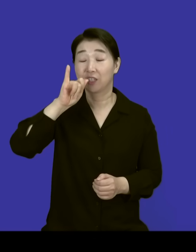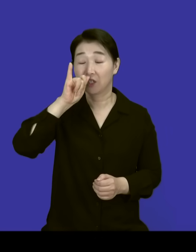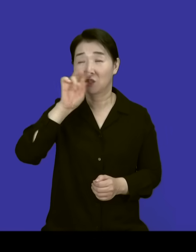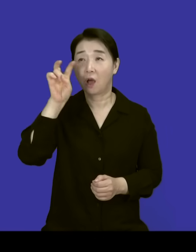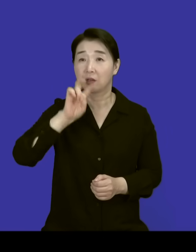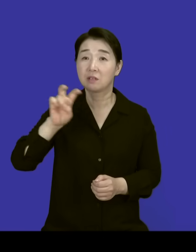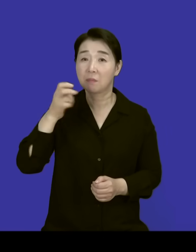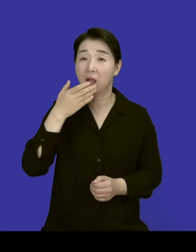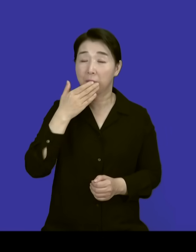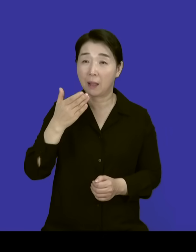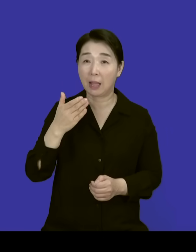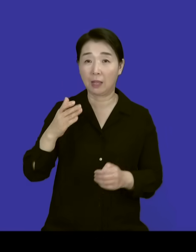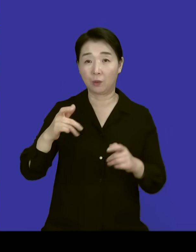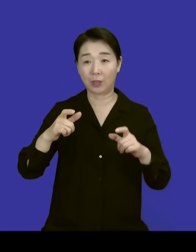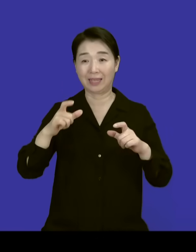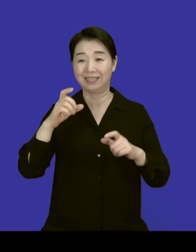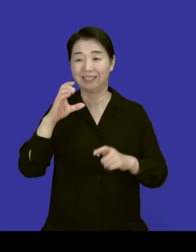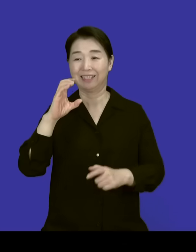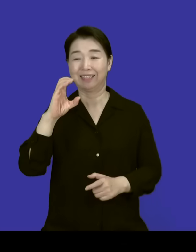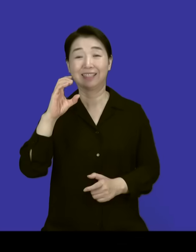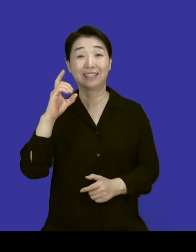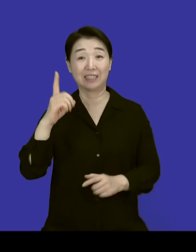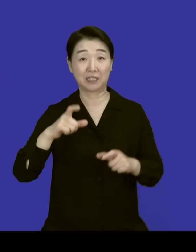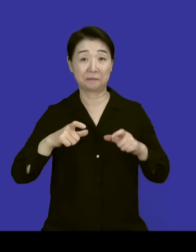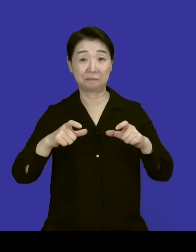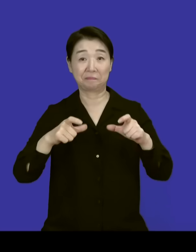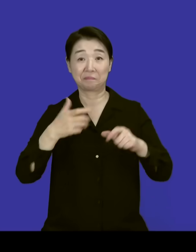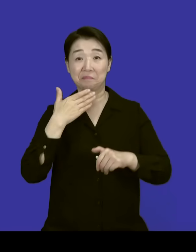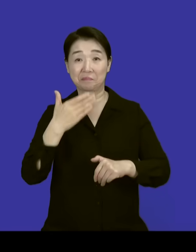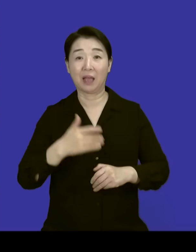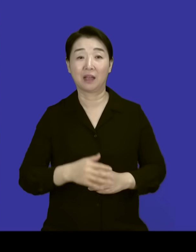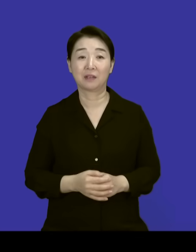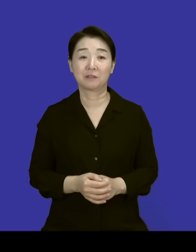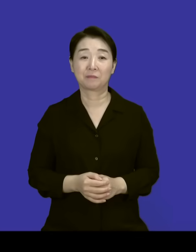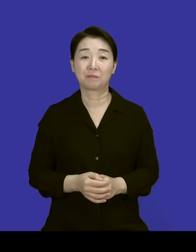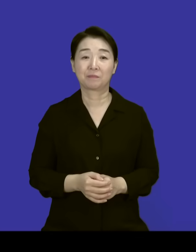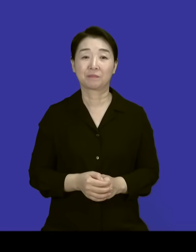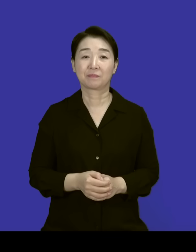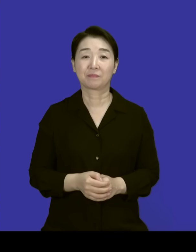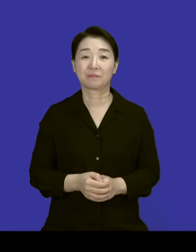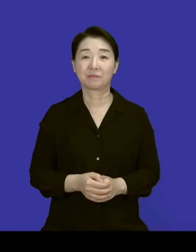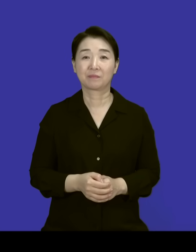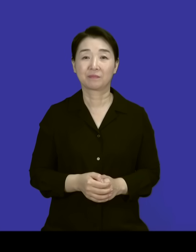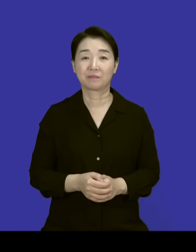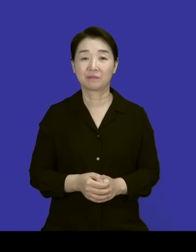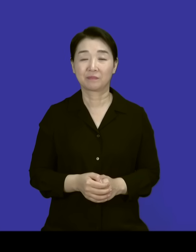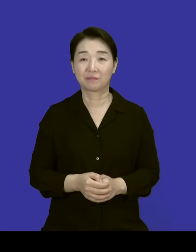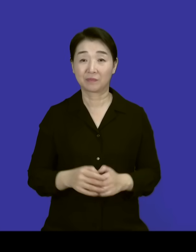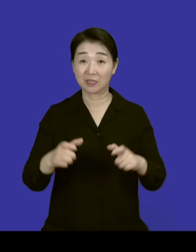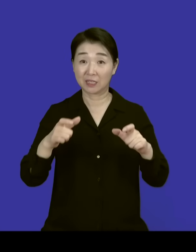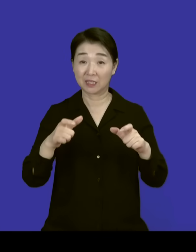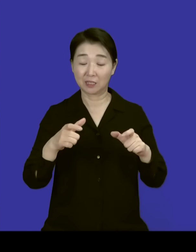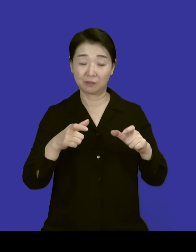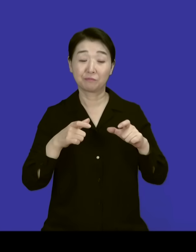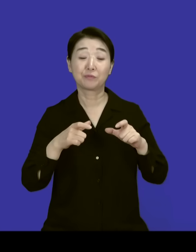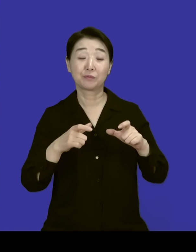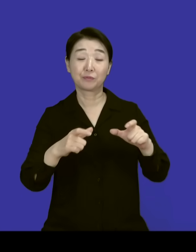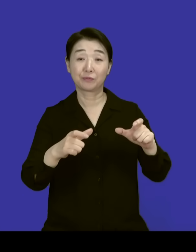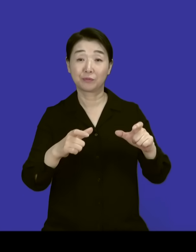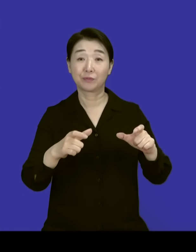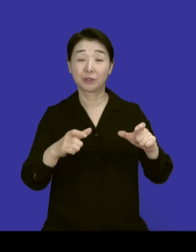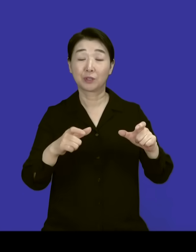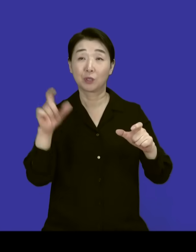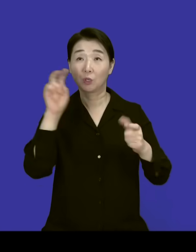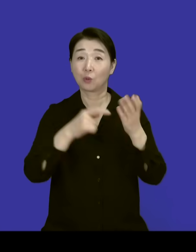틀 수가 있어요. CD를 넣고 틀 수 있거나 네네. 뭐 지금처럼 이제 막 이렇게 할 수는 없지만 네. CD를 넣고 틀 수 있는데 거기서 DJ